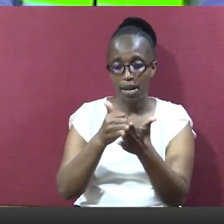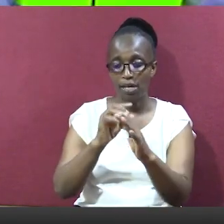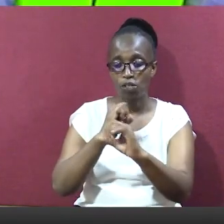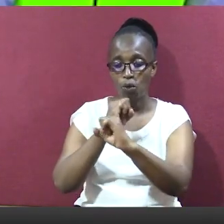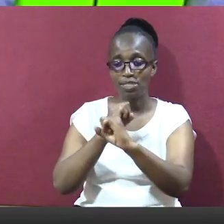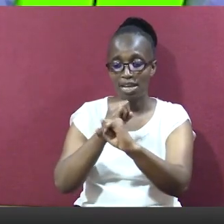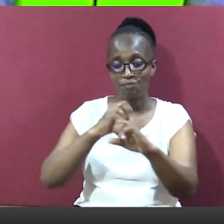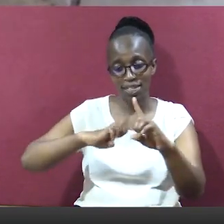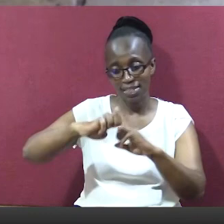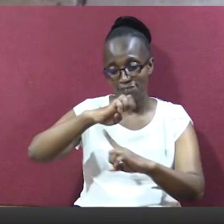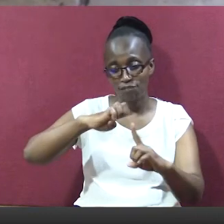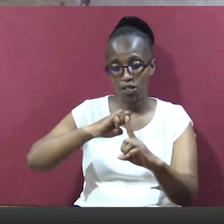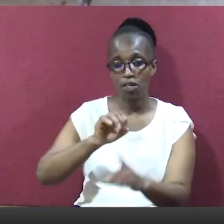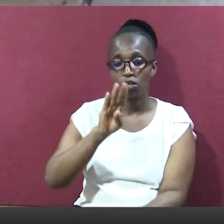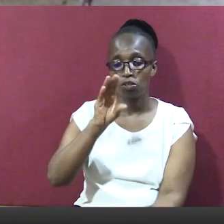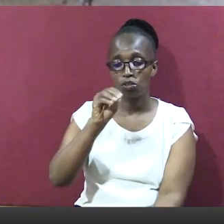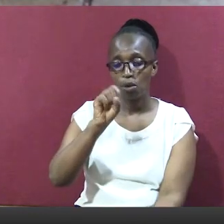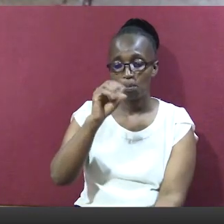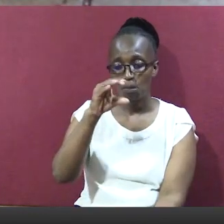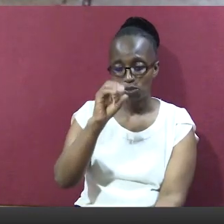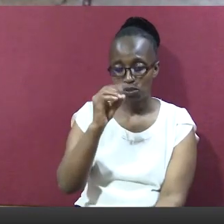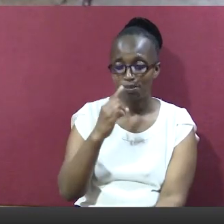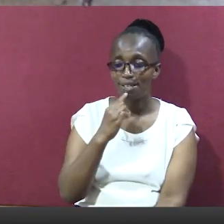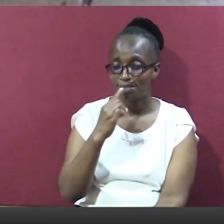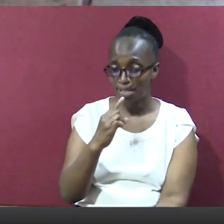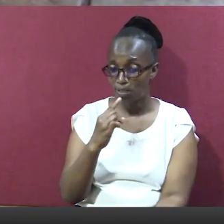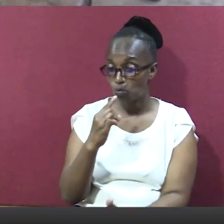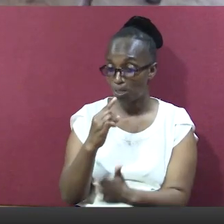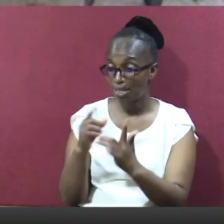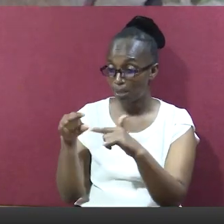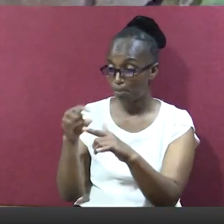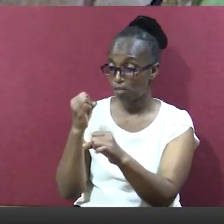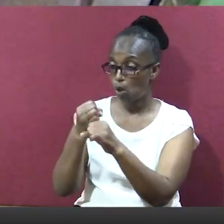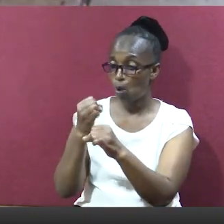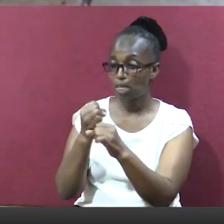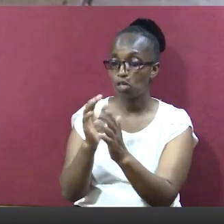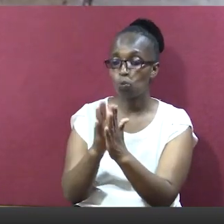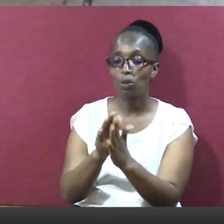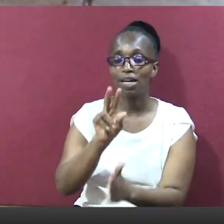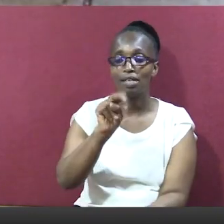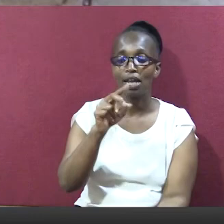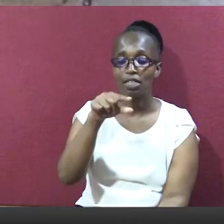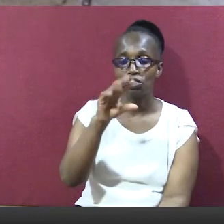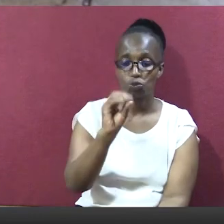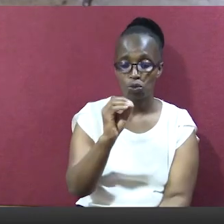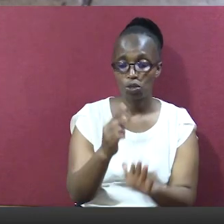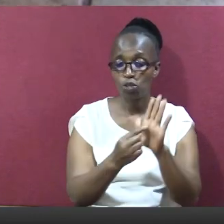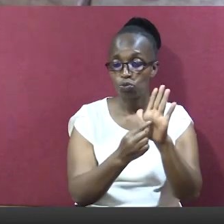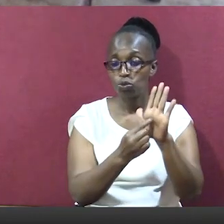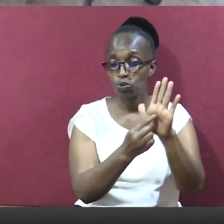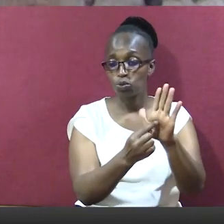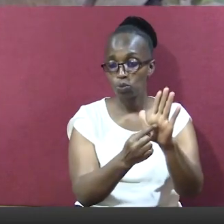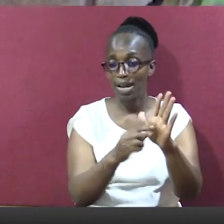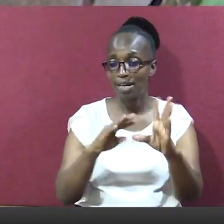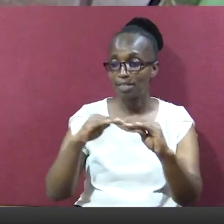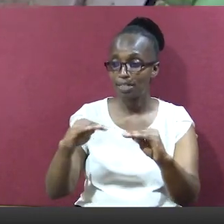uchangia katika kuhifadhi mazingira, Bosco alieleza kuwa wanashirikiana na shirika lisilo la kiserikali ya Join and Green